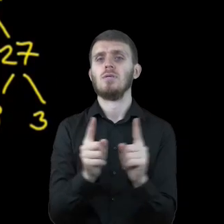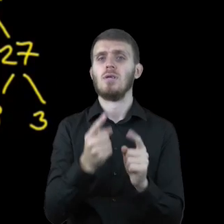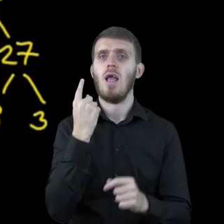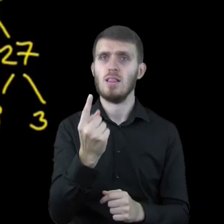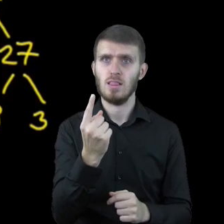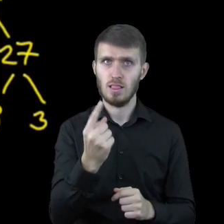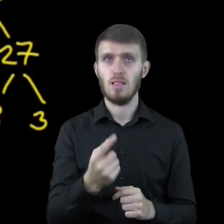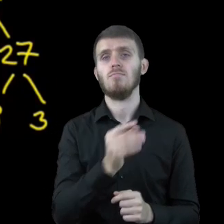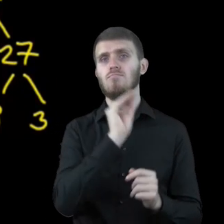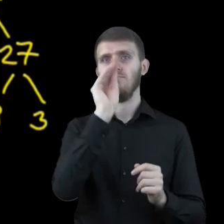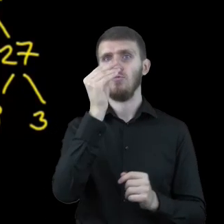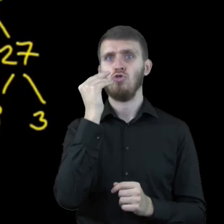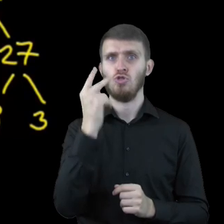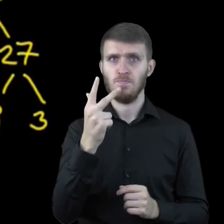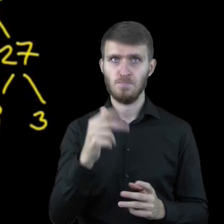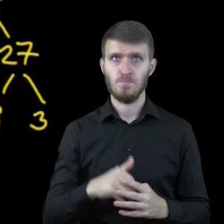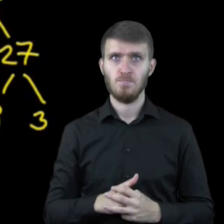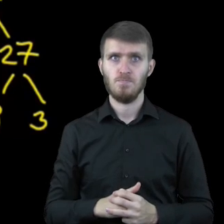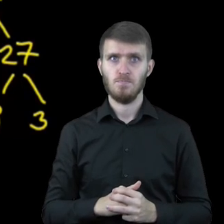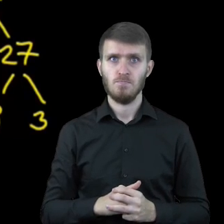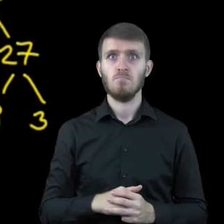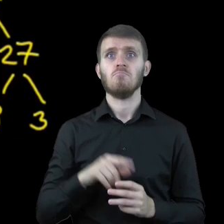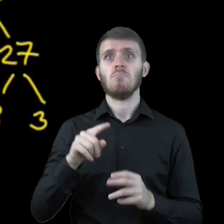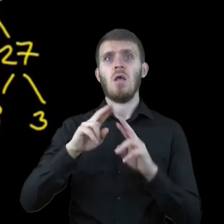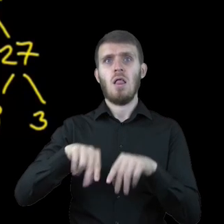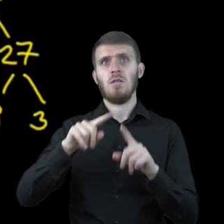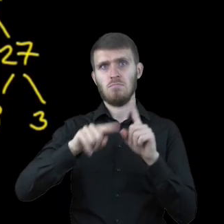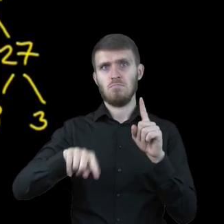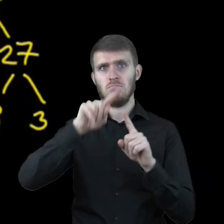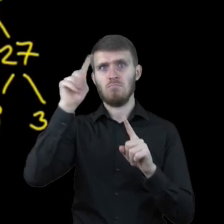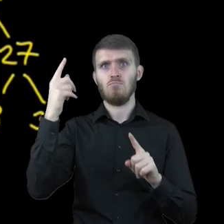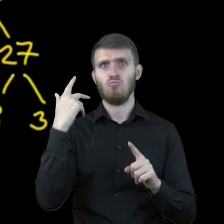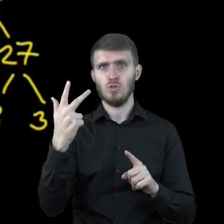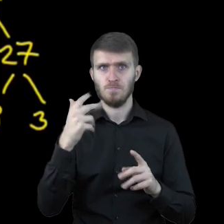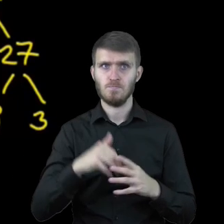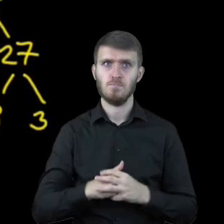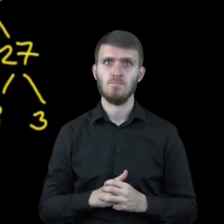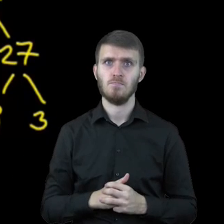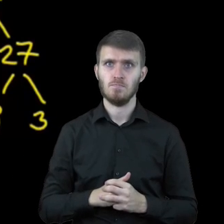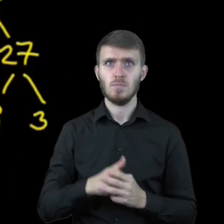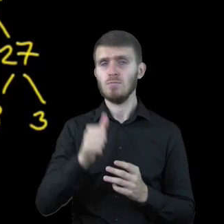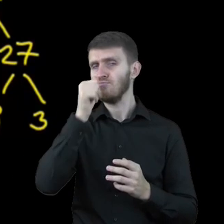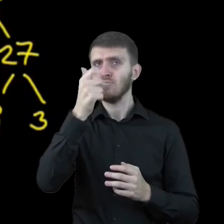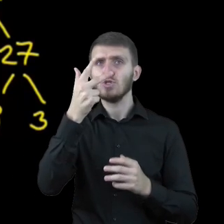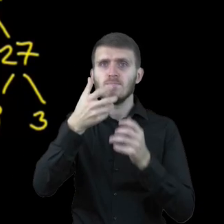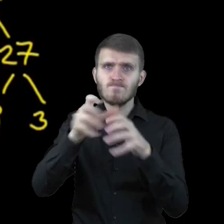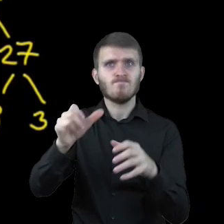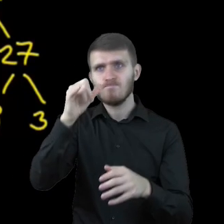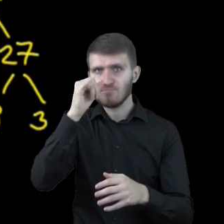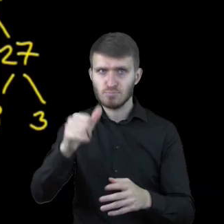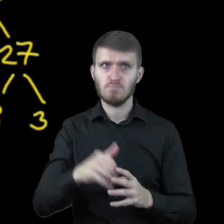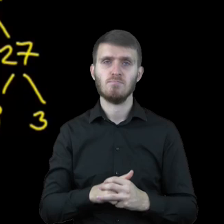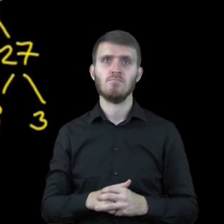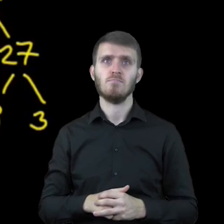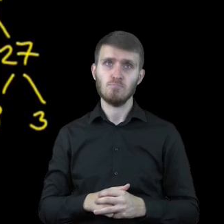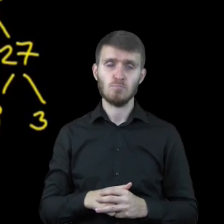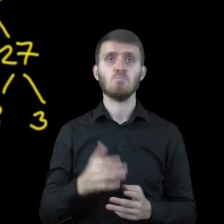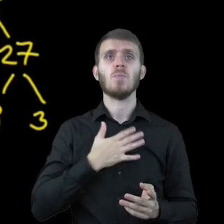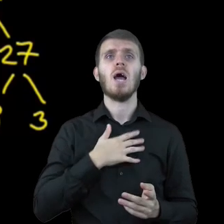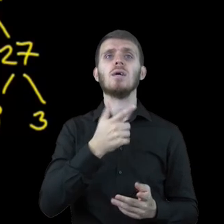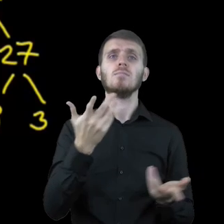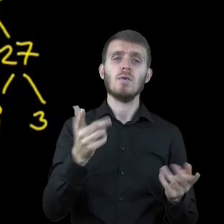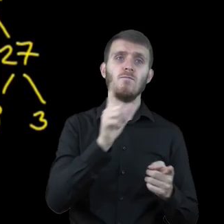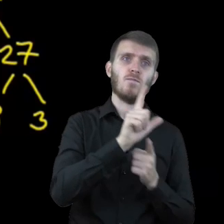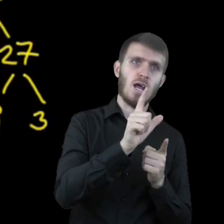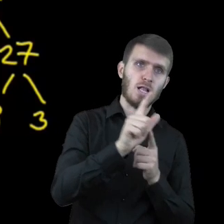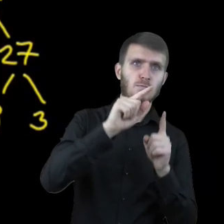tak? I tutaj zostaje nam pierwiastek z 3, bo tego nam, tego nie da się uprościć. Czyli będziemy mieli